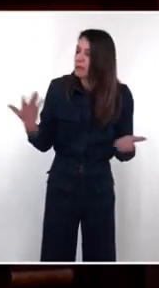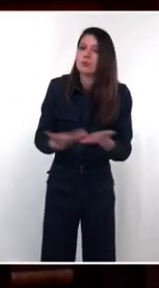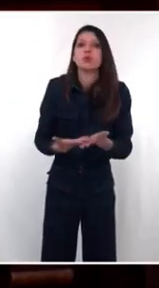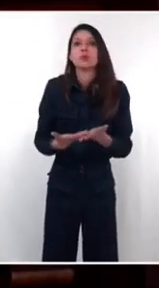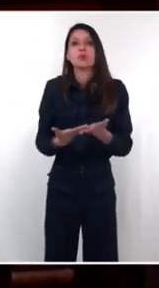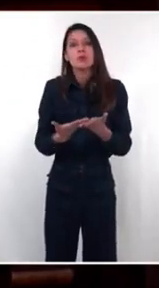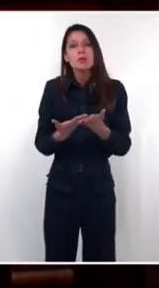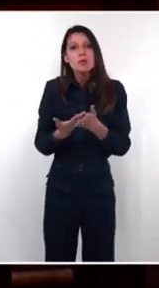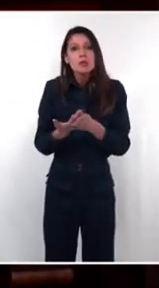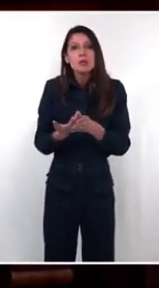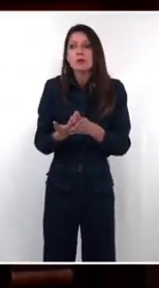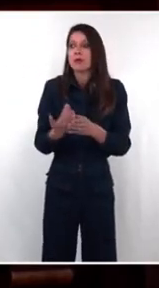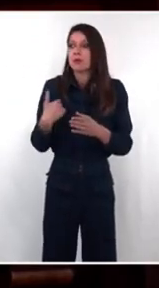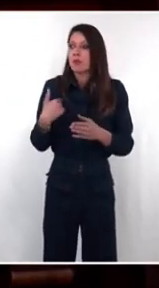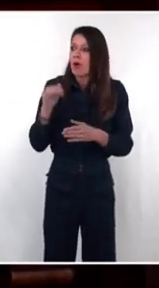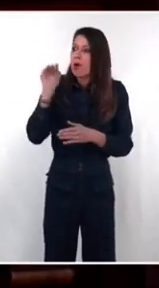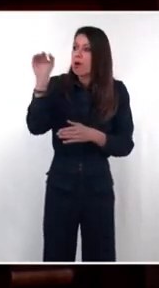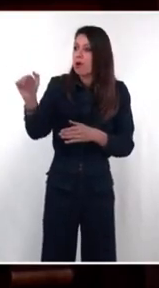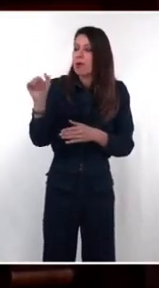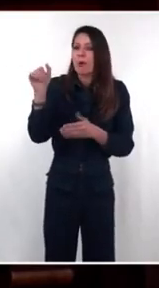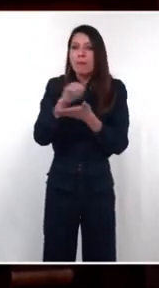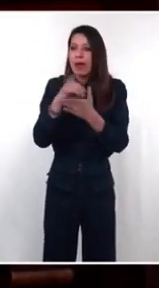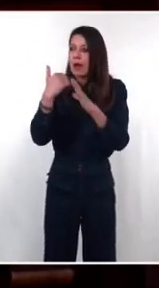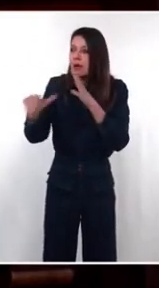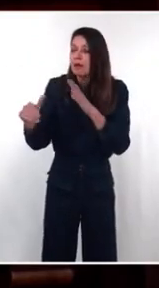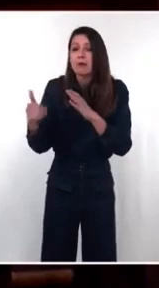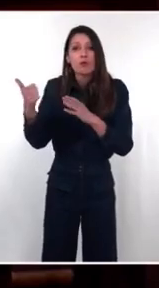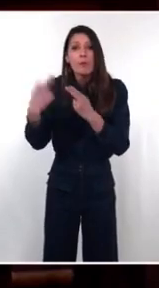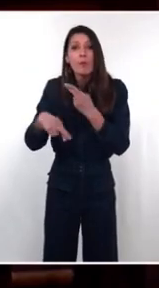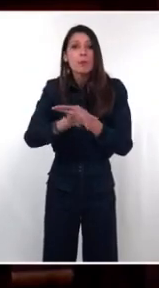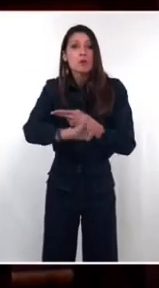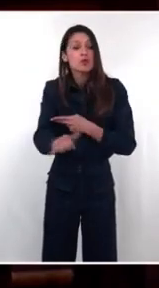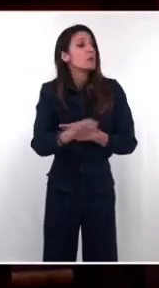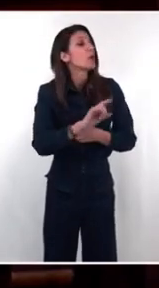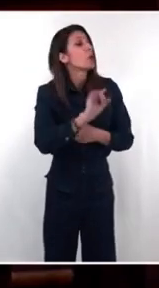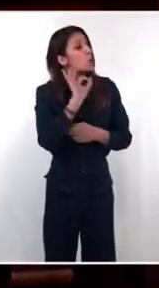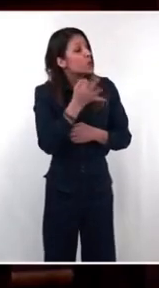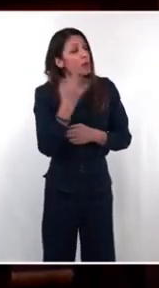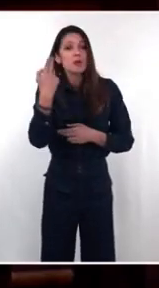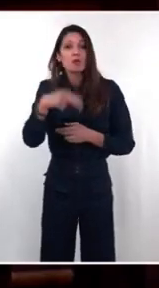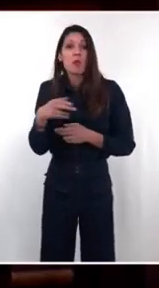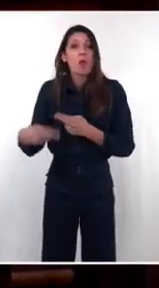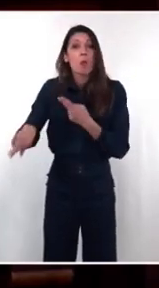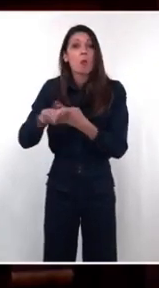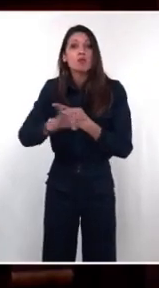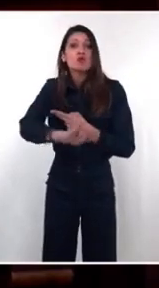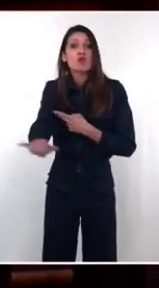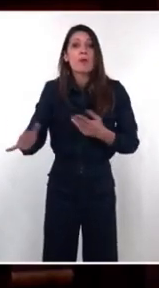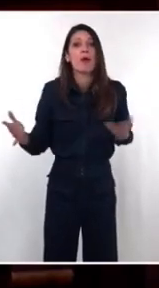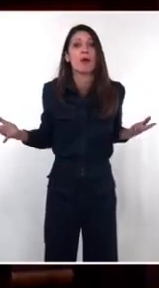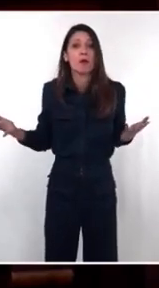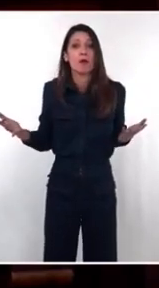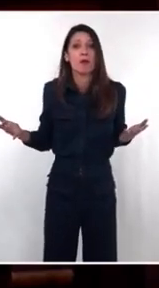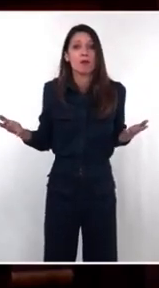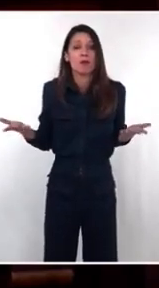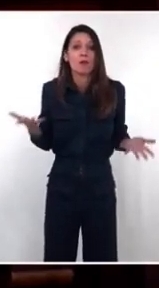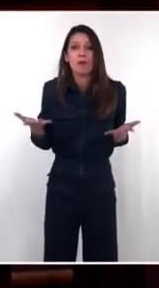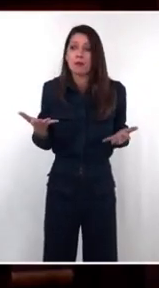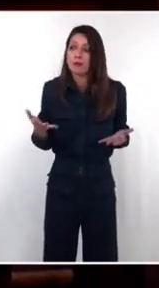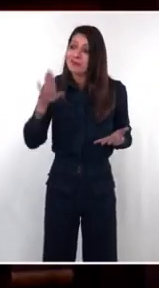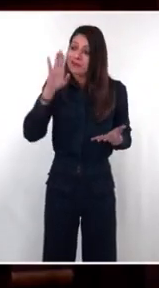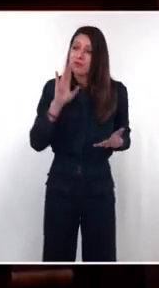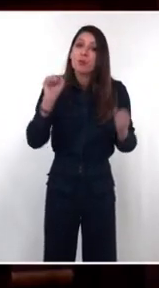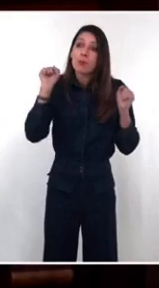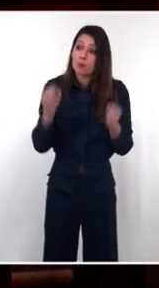dans les mails, à aucun moment vous m'avez dit non, ce n'est pas possible, ou oui, c'est possible, mais on n'a pas envie. Donc, est-ce qu'à un moment donné, on peut